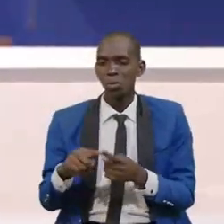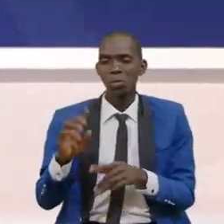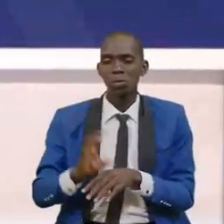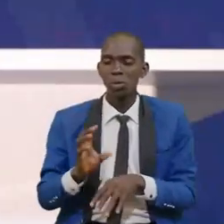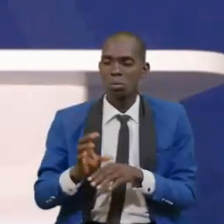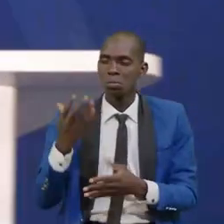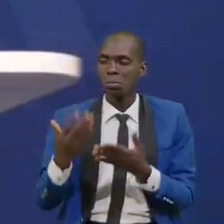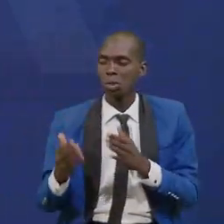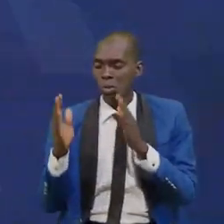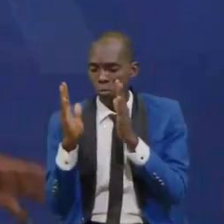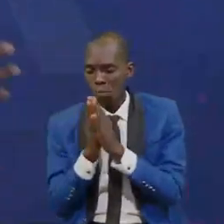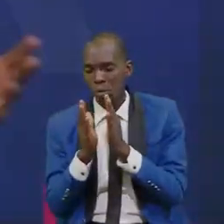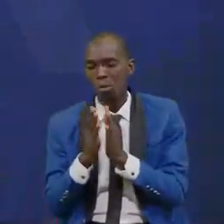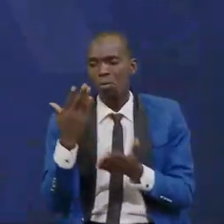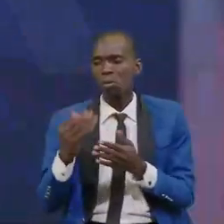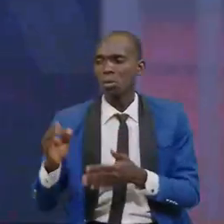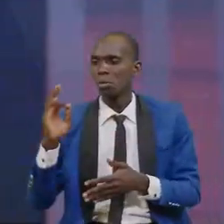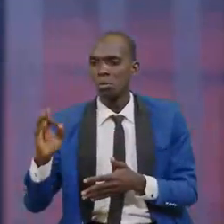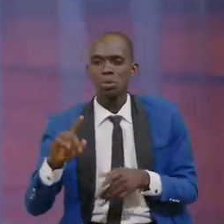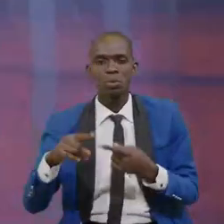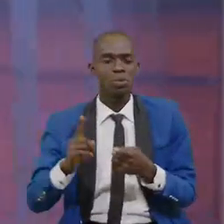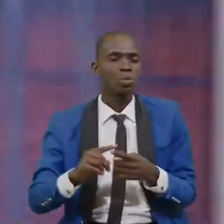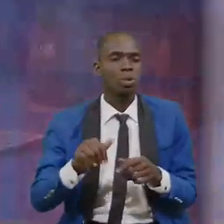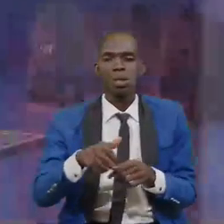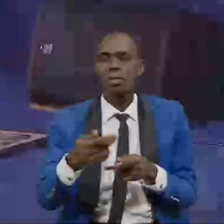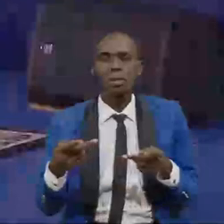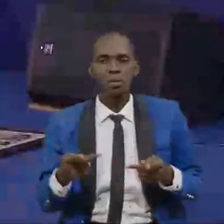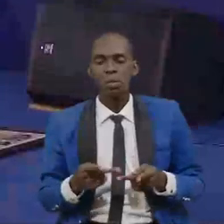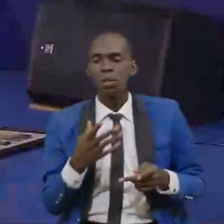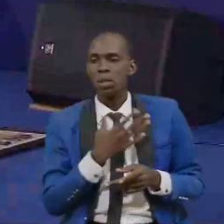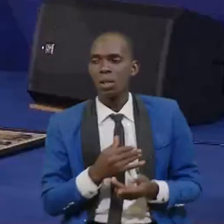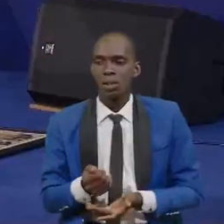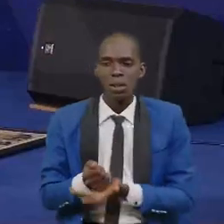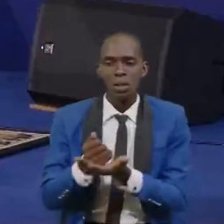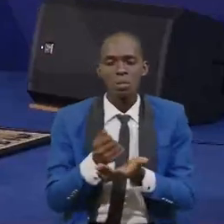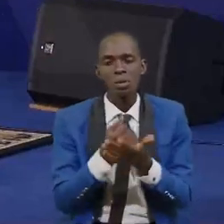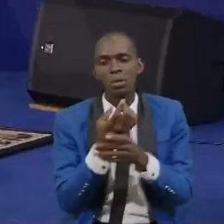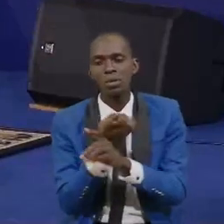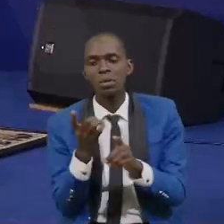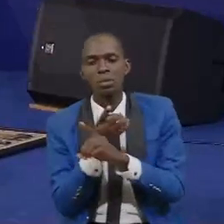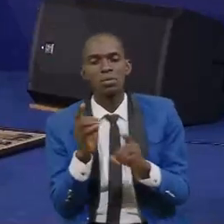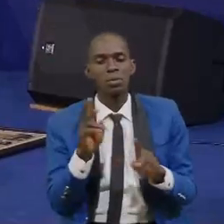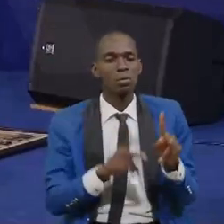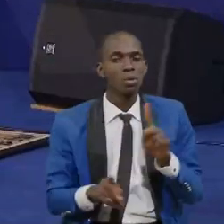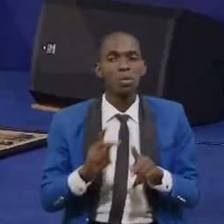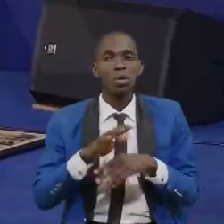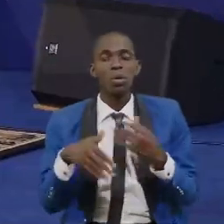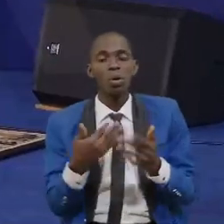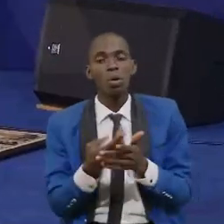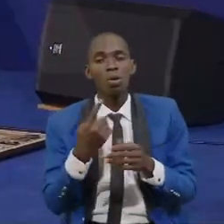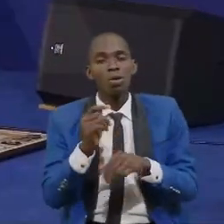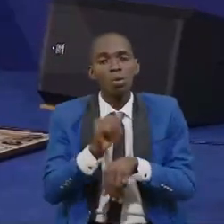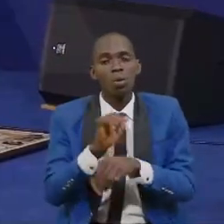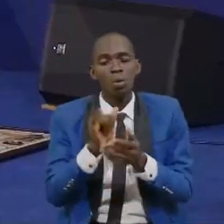Il peut peut-être faire ce qu'il veut faire pour dire que je délivre des gens. Toutes les activités, toutes les actions, toutes